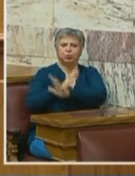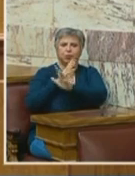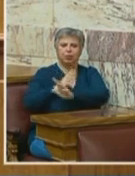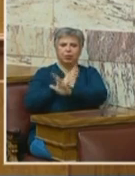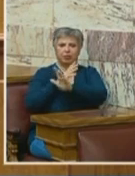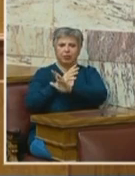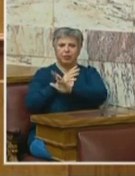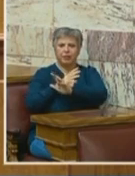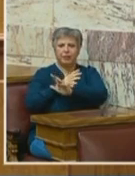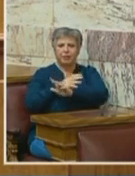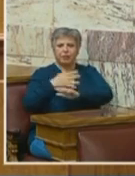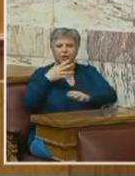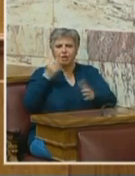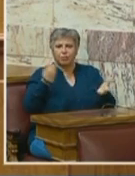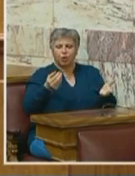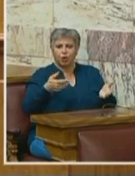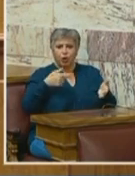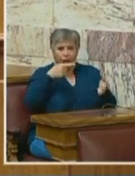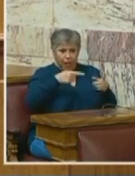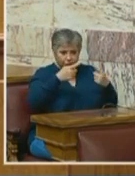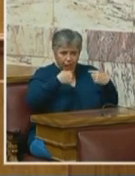διαθέτεται και την πλειοψηφία στην Επιτροπή.